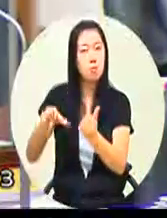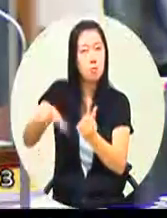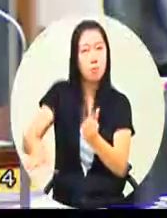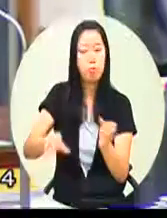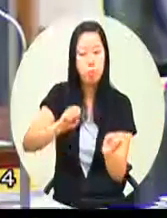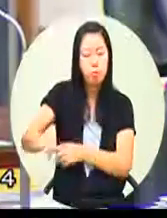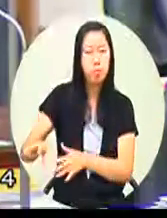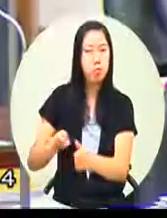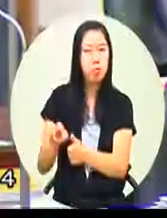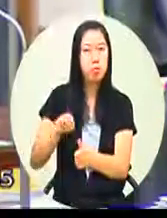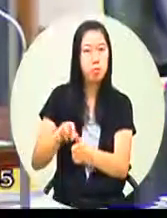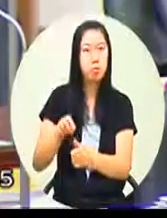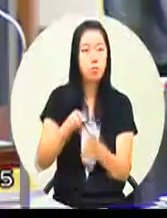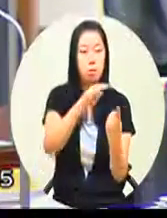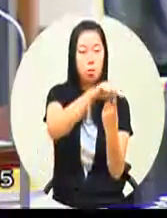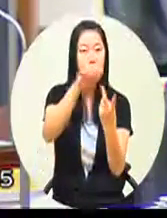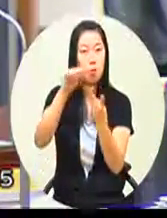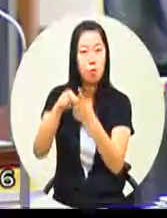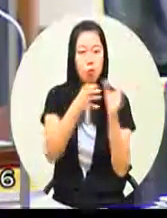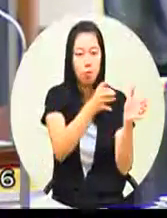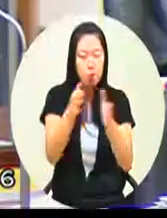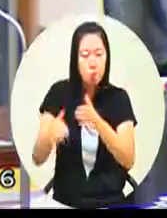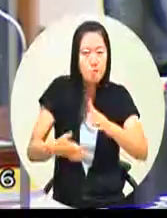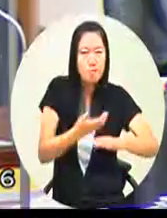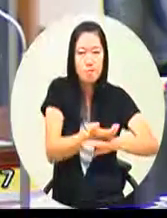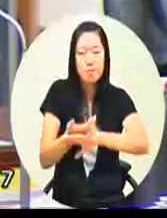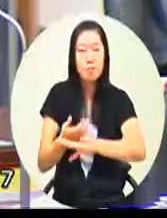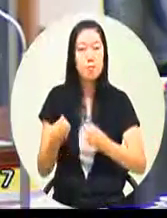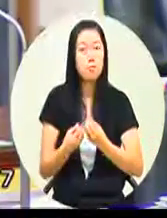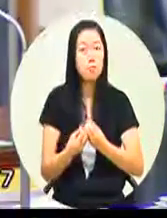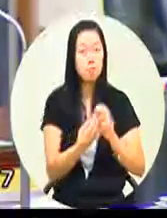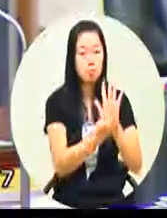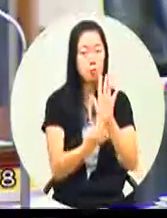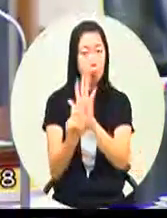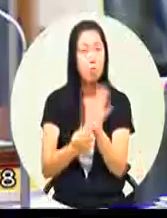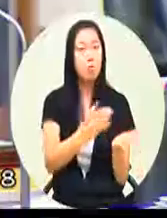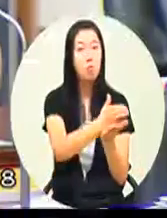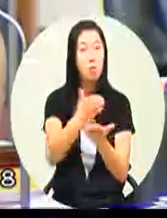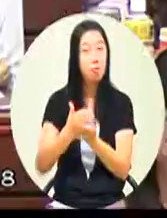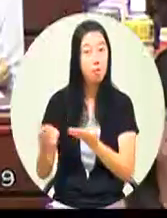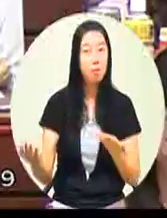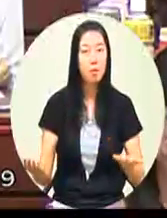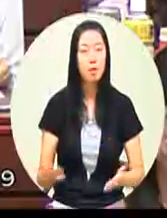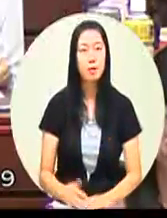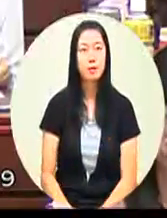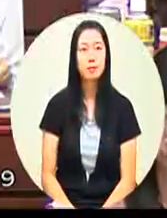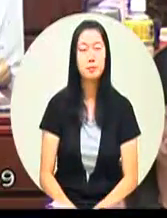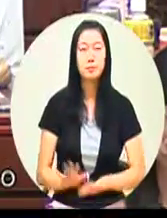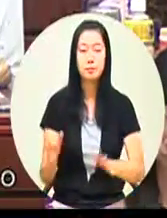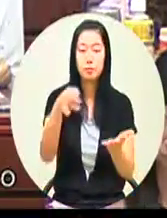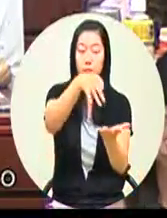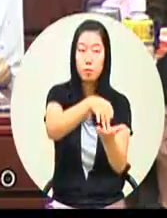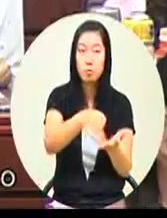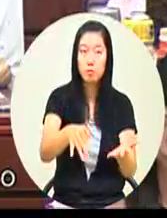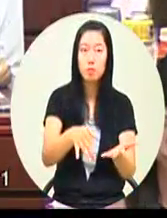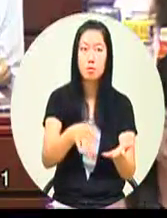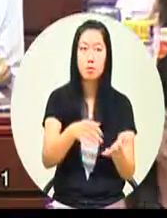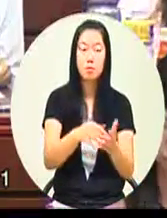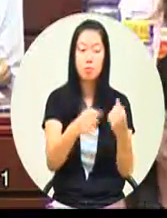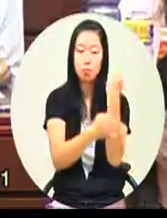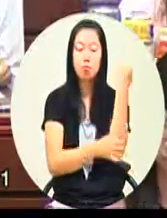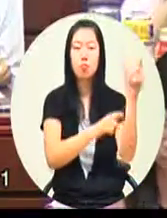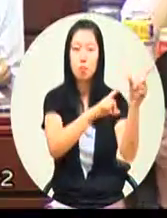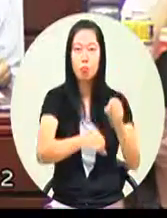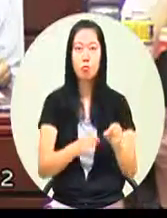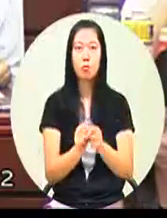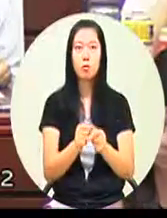你怎么下功夫去处理这样子而已啊？ 其实繁殖场目前有登记，就是合法的他不敢